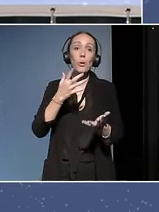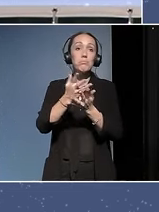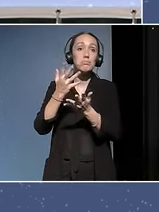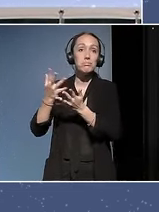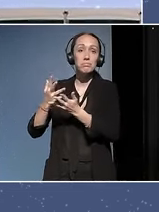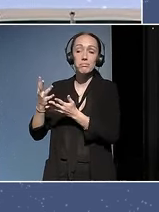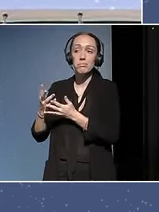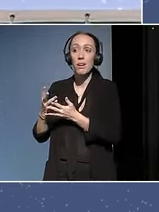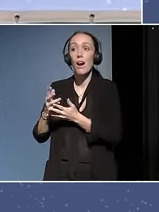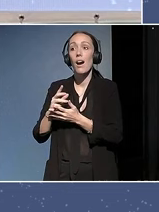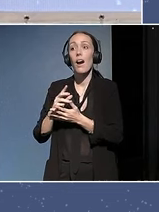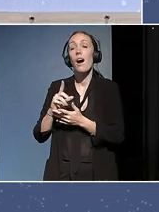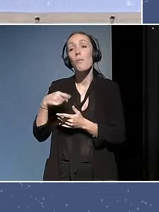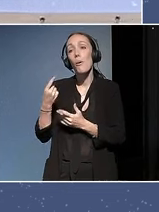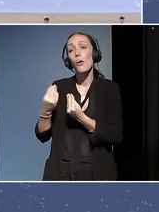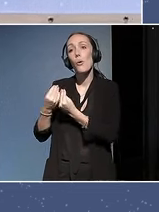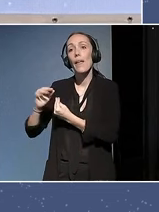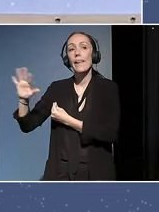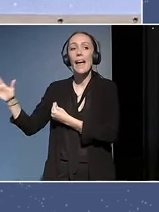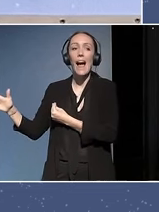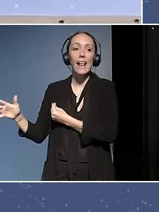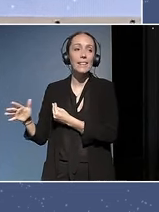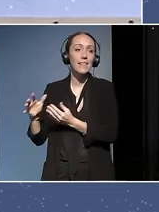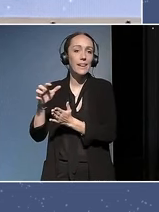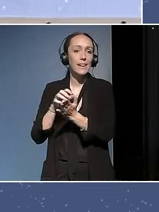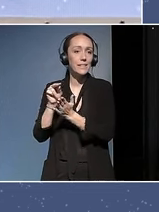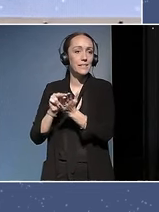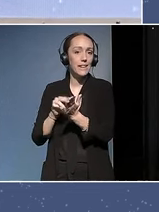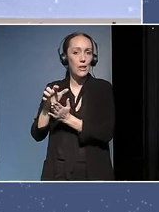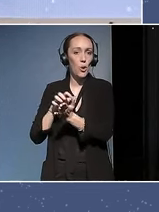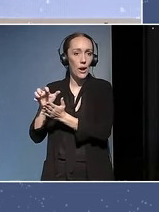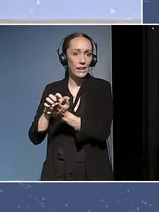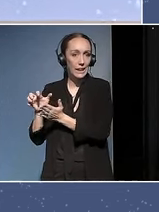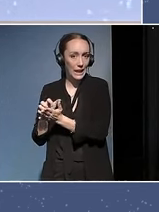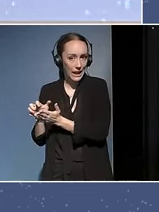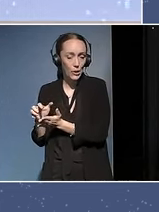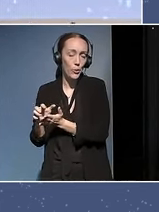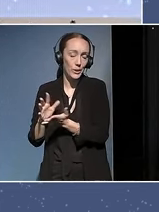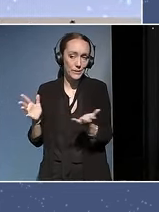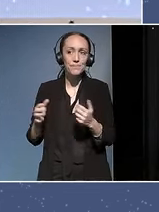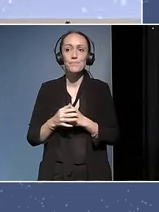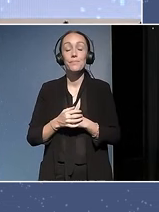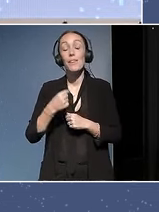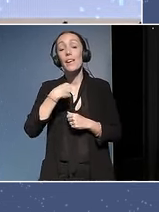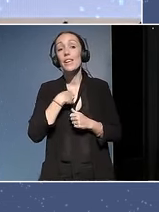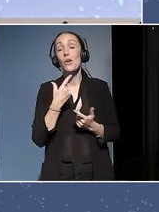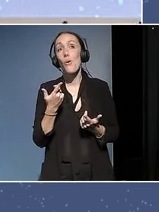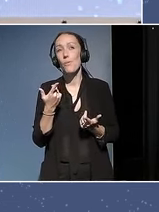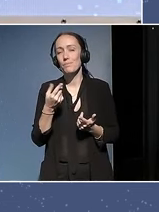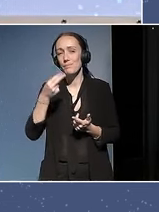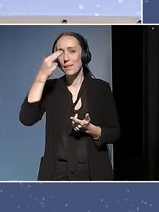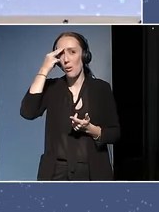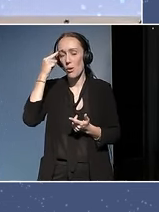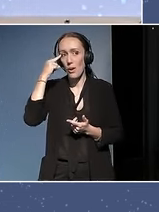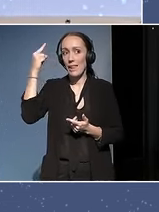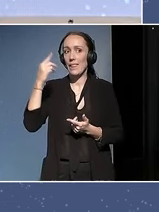altro collega l'ha pubblicata Anzi no l'abbiamo vista in alcuni documentari Io l'avevo raccontata a quelli